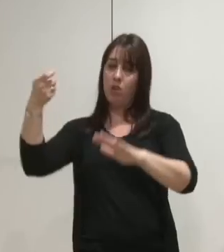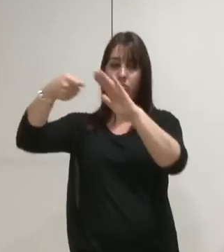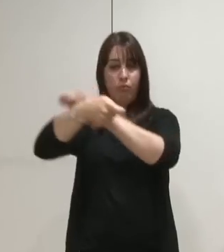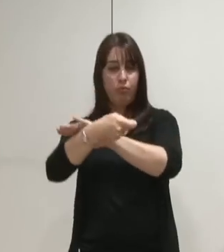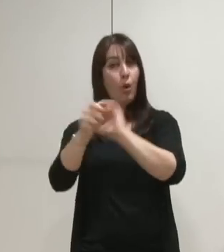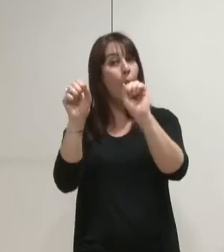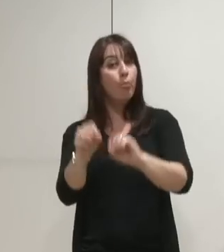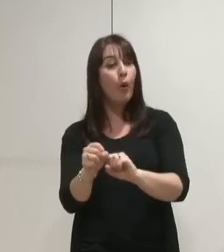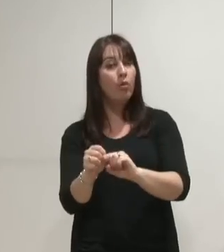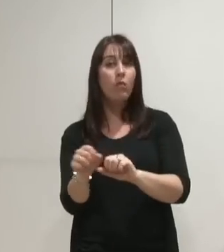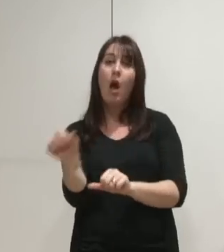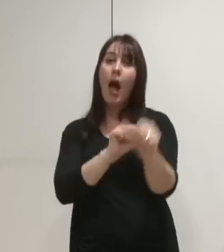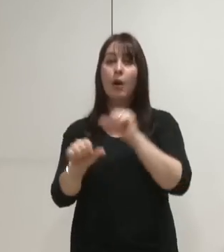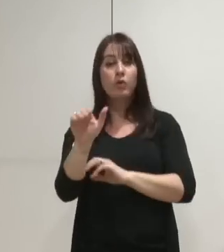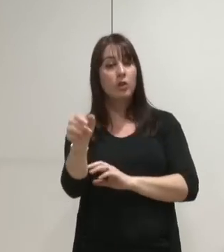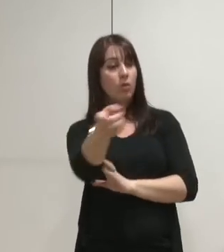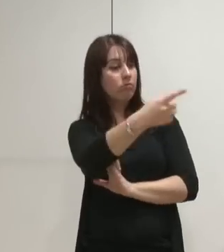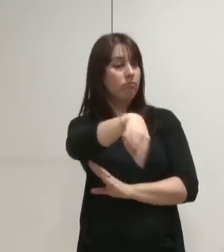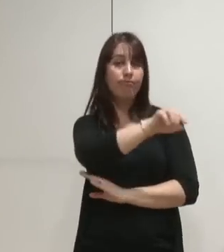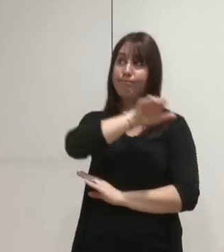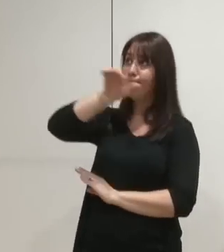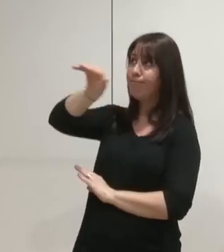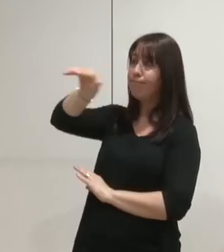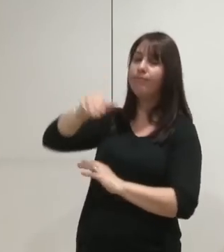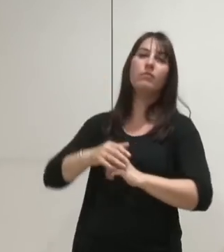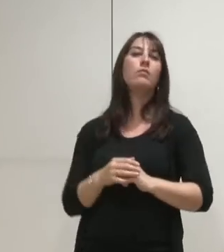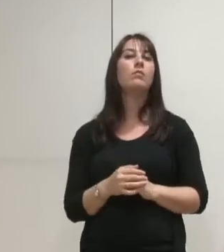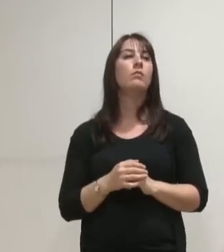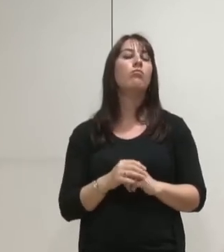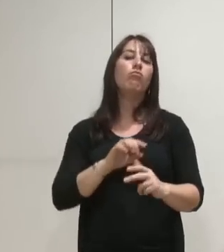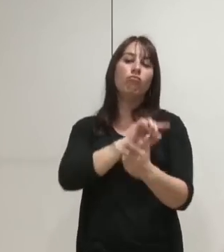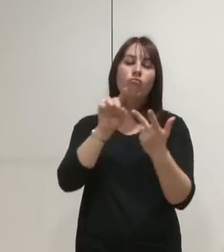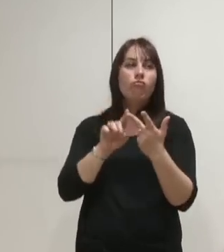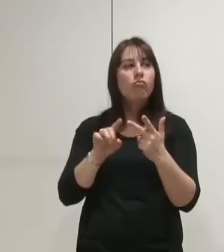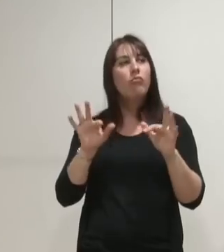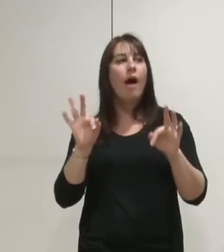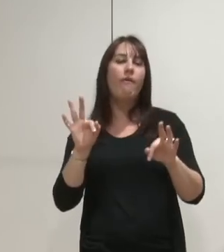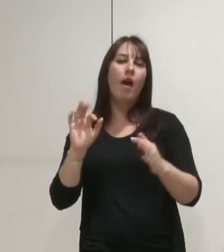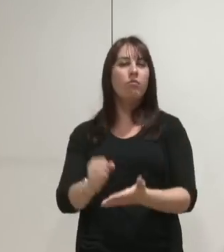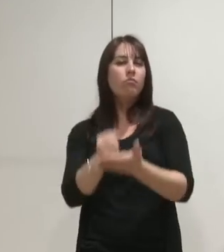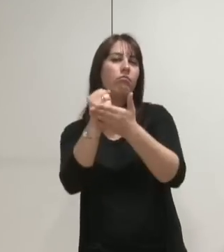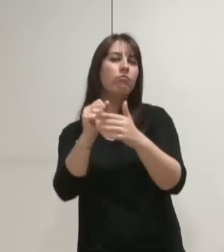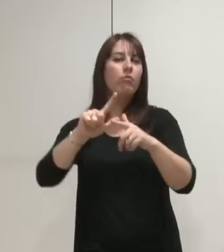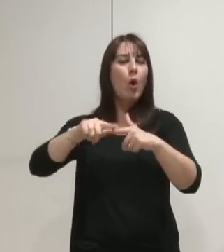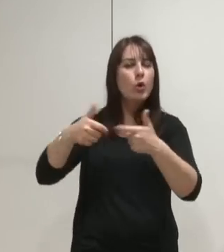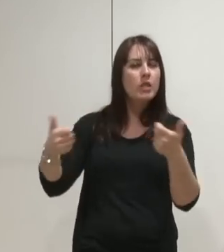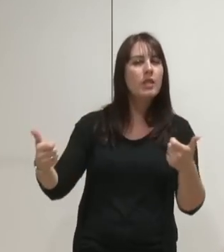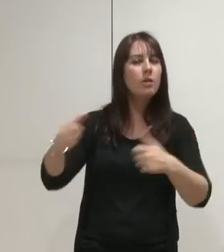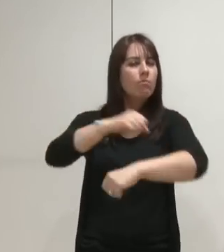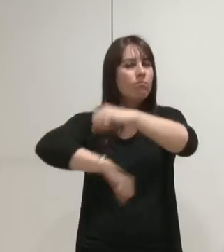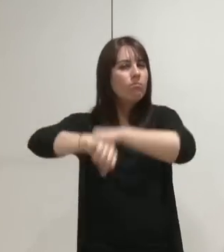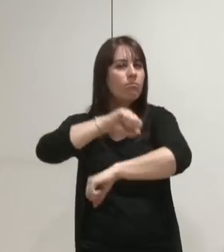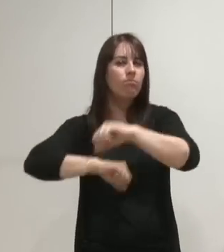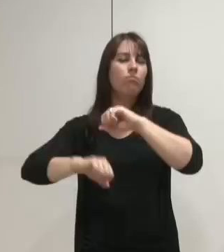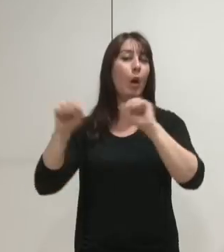possible et puis il peut y avoir également un appui je dirais plus logistique qui peut être apporté par par la